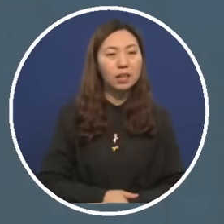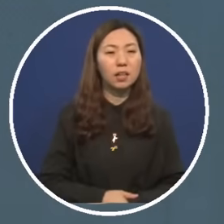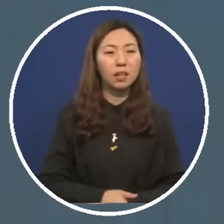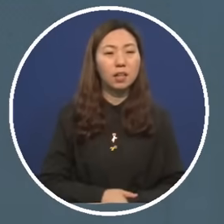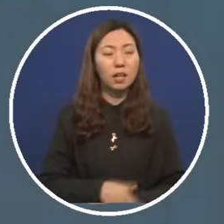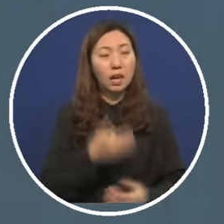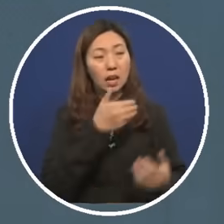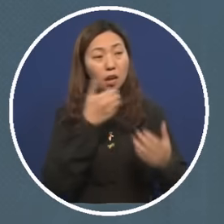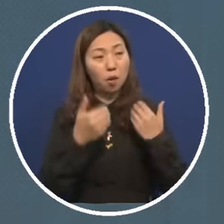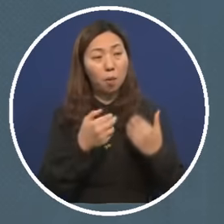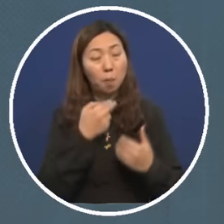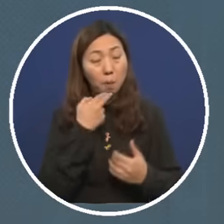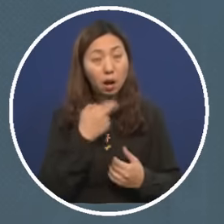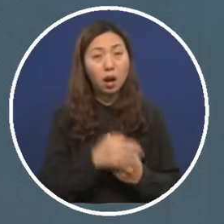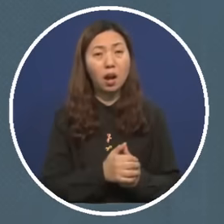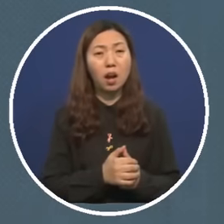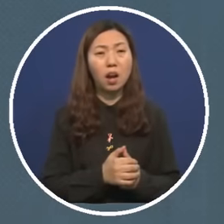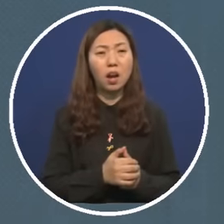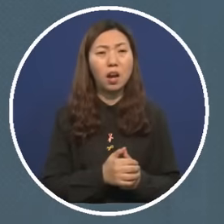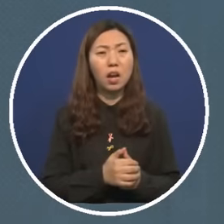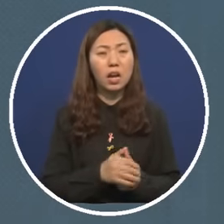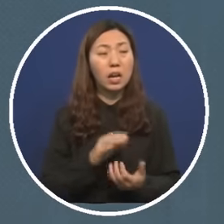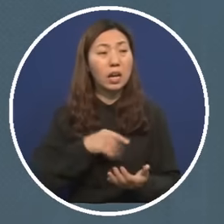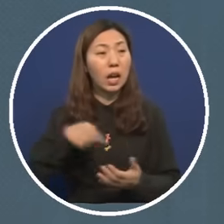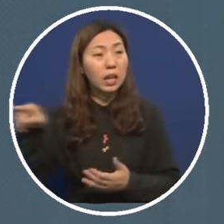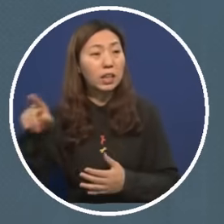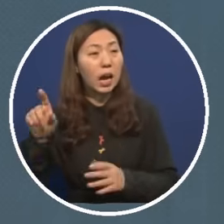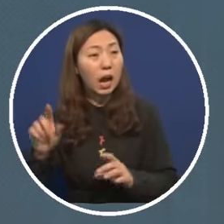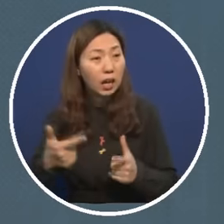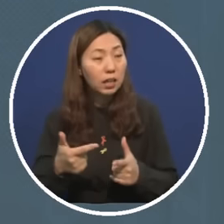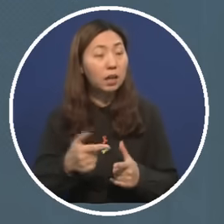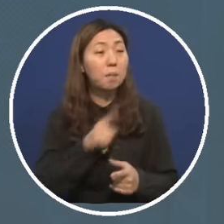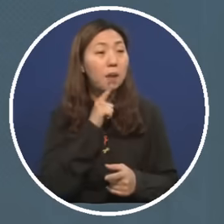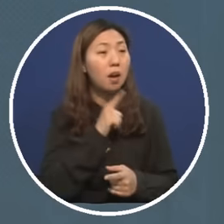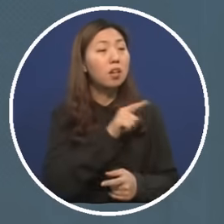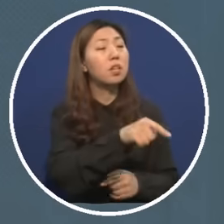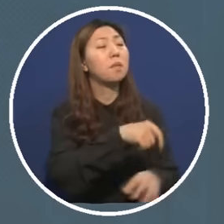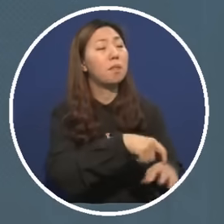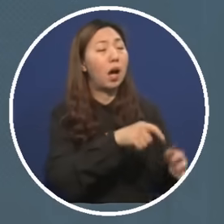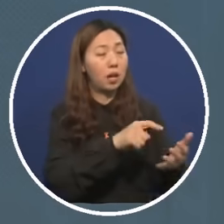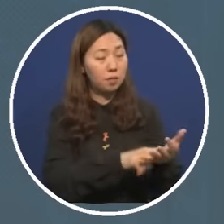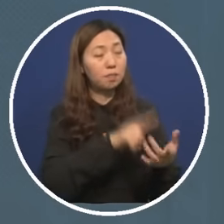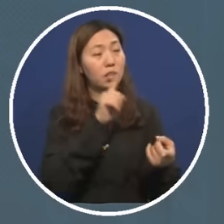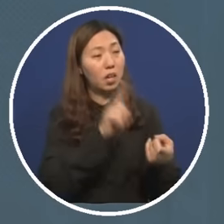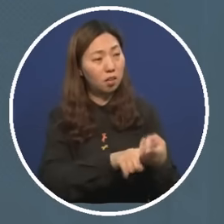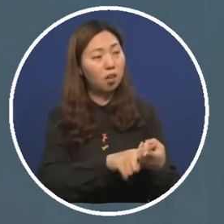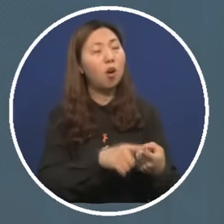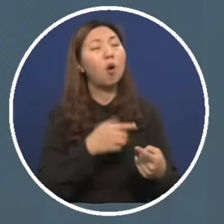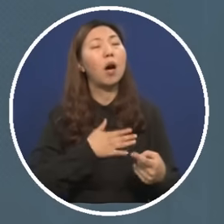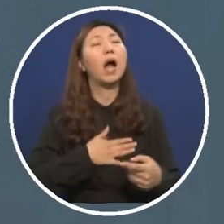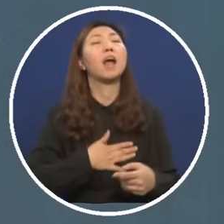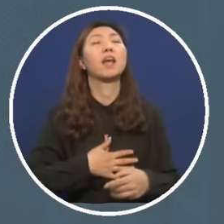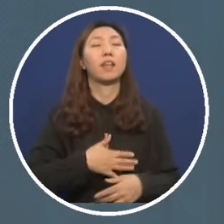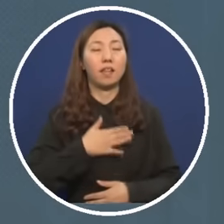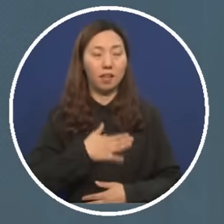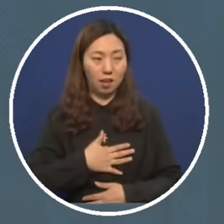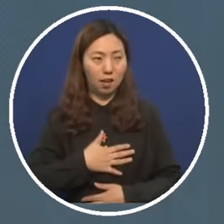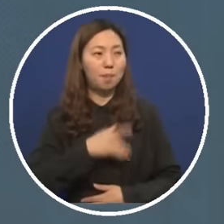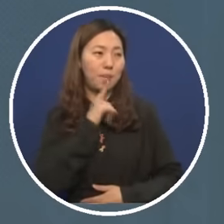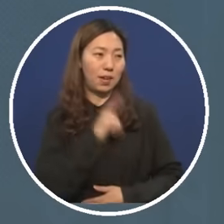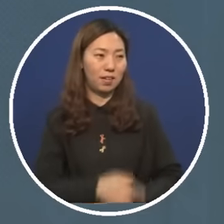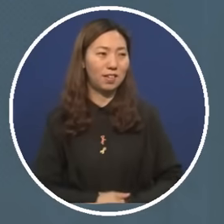뭐냐. 안 나가겠다라는 게 아니고 네 마음이 그런 걸 내가 알겠다. 이